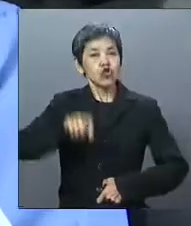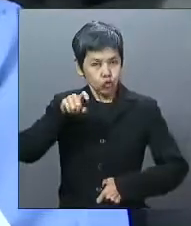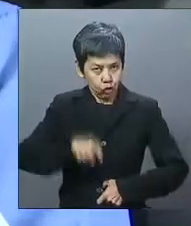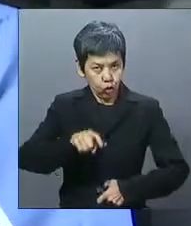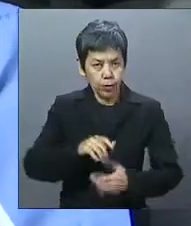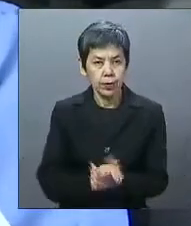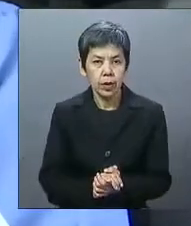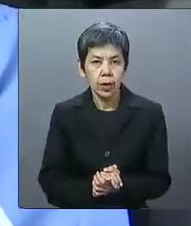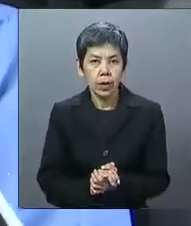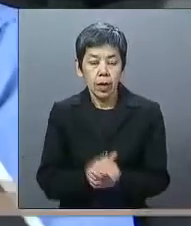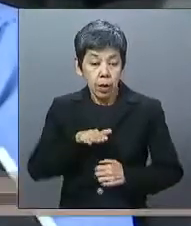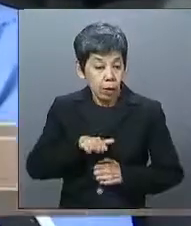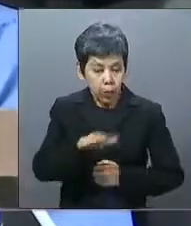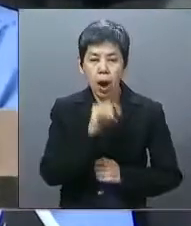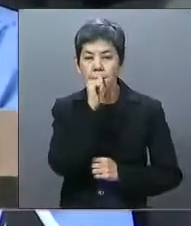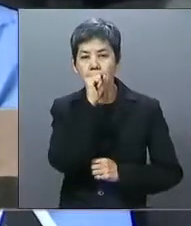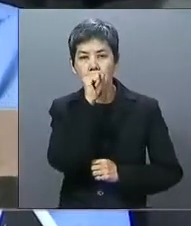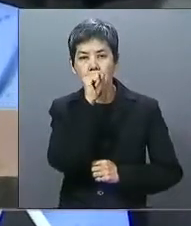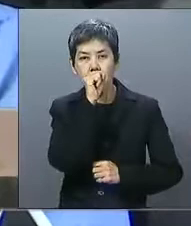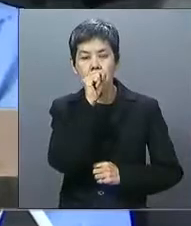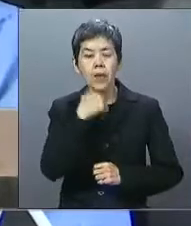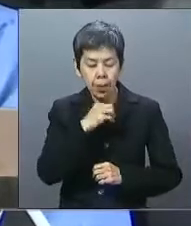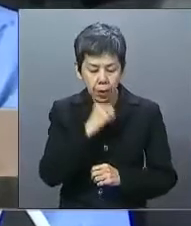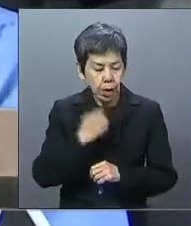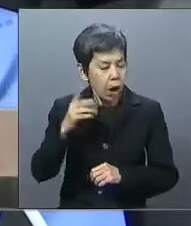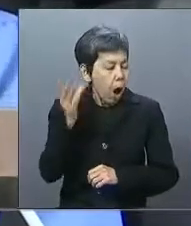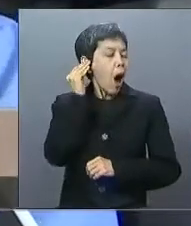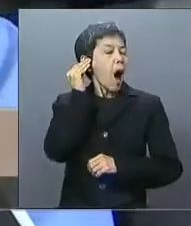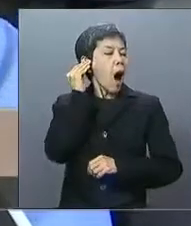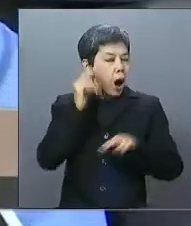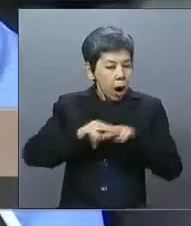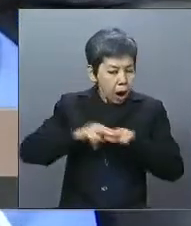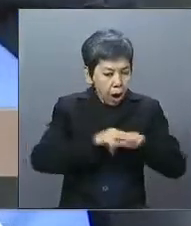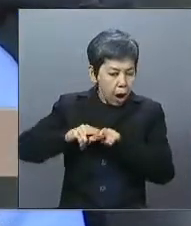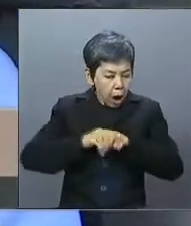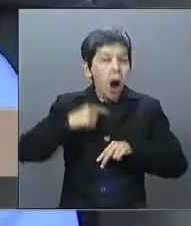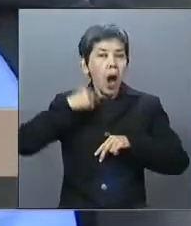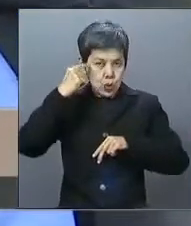ขอจอจากท่าจะประกาศไมค์ครับประกาศไมค์บอกผู้โดยสารคาดเข็มขัดนิรภัยทุกครั้งครับ